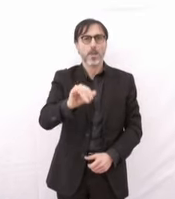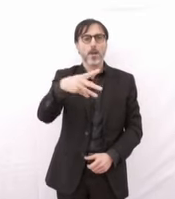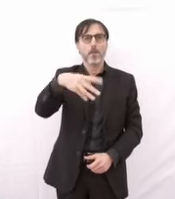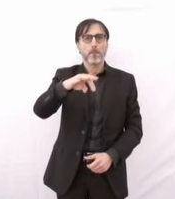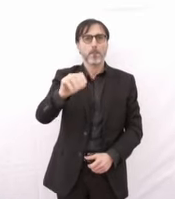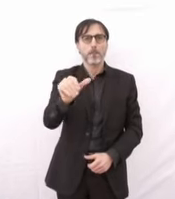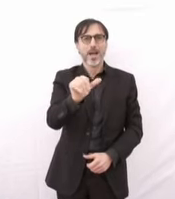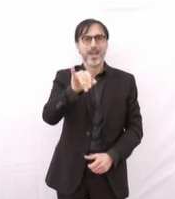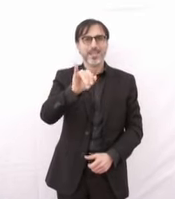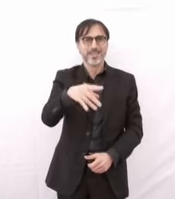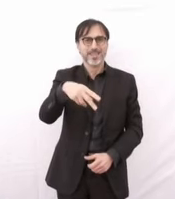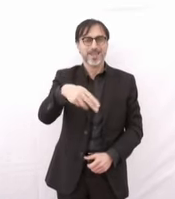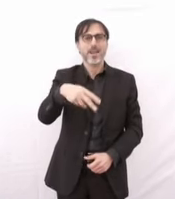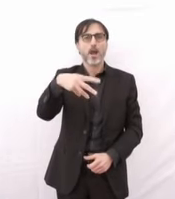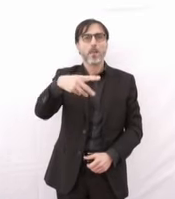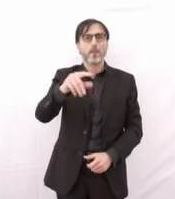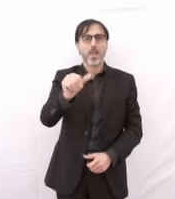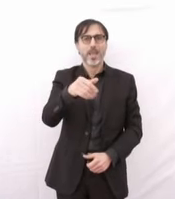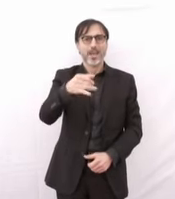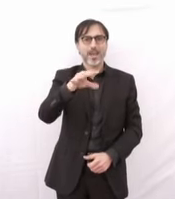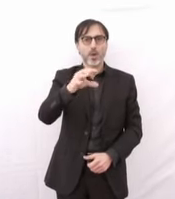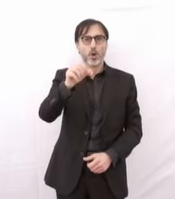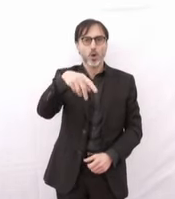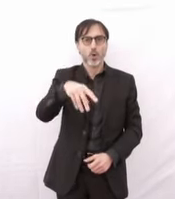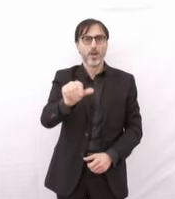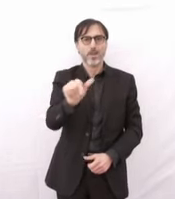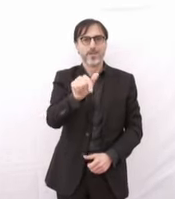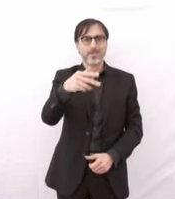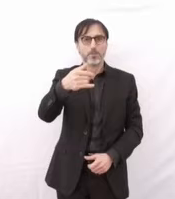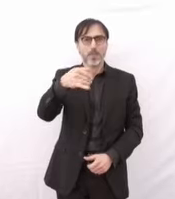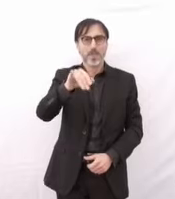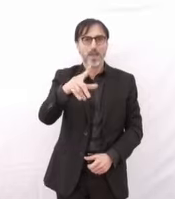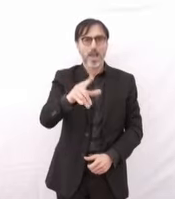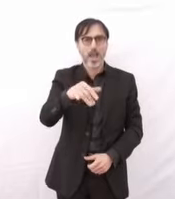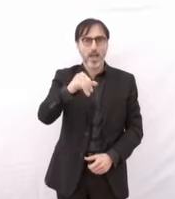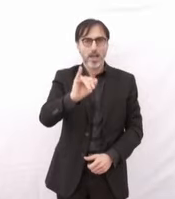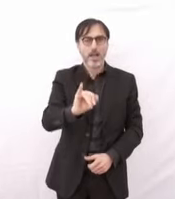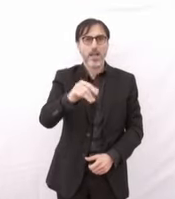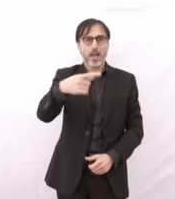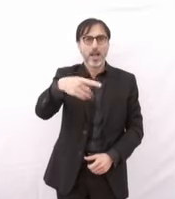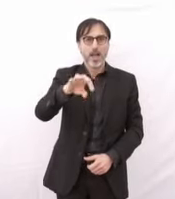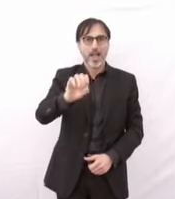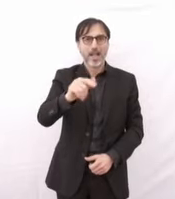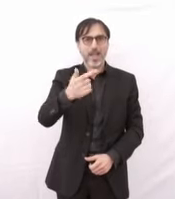Masina Perricone Spinelli, Gaetano Guarino,